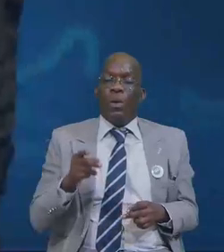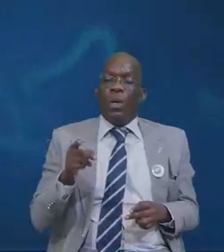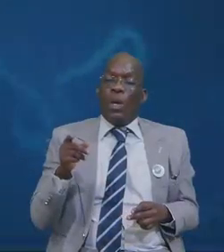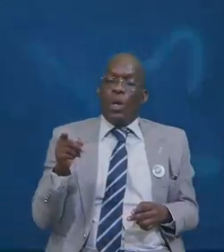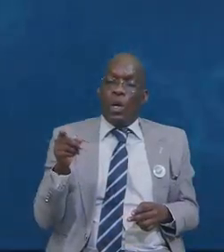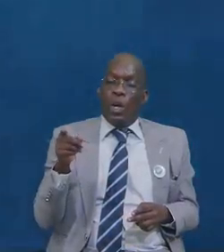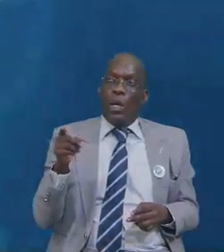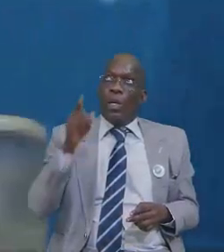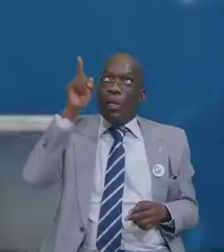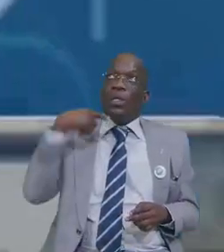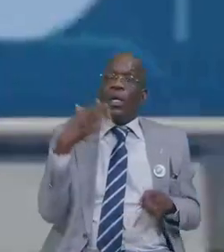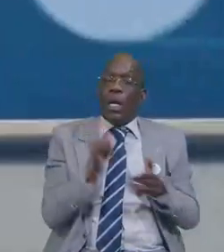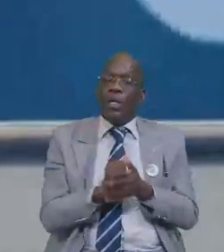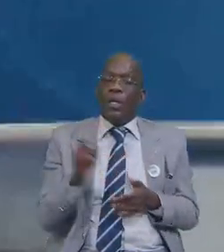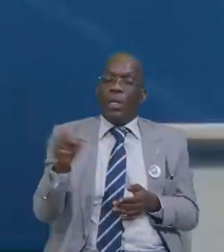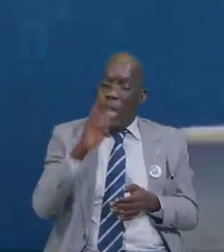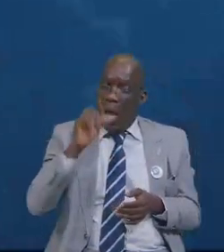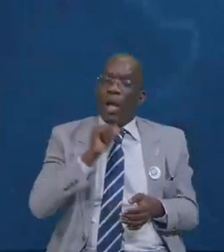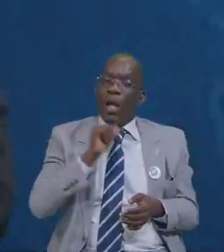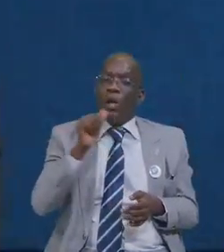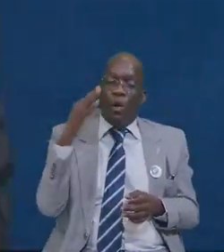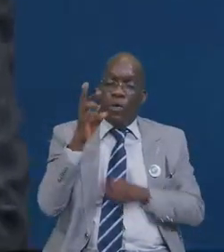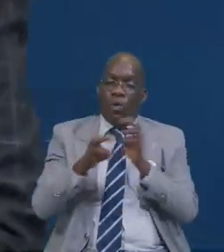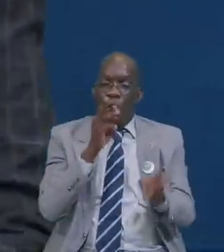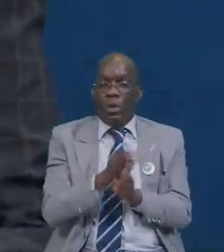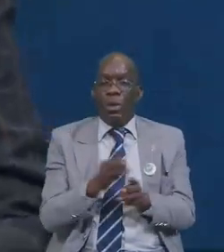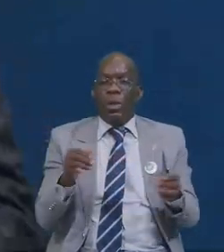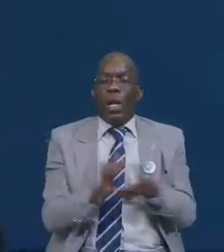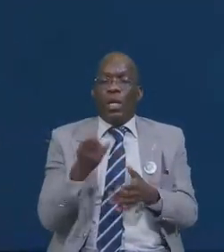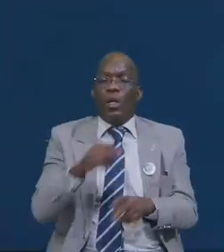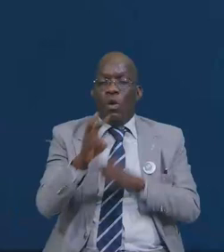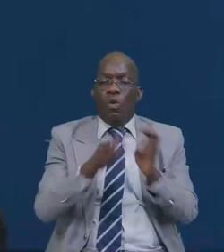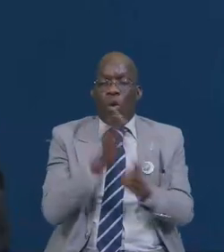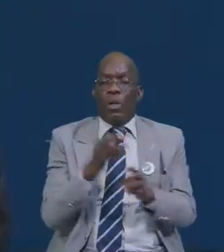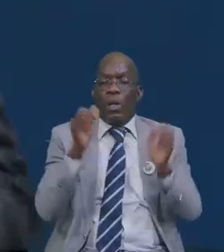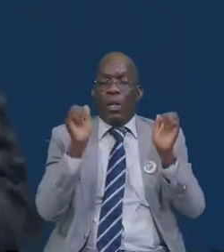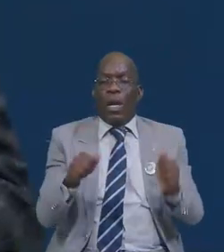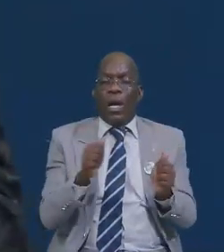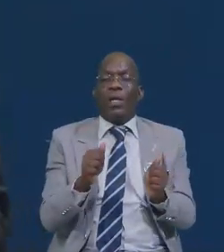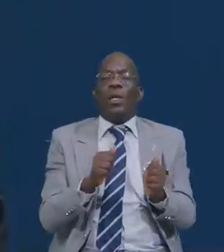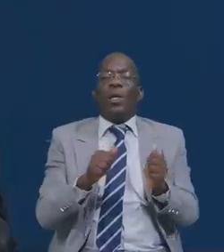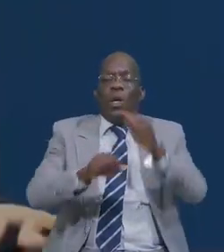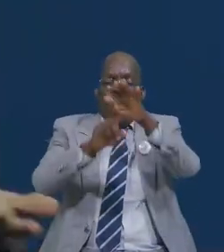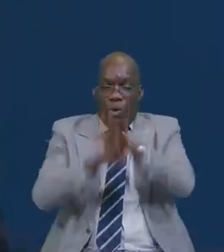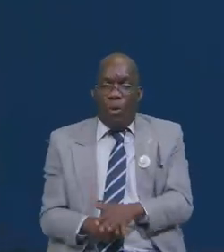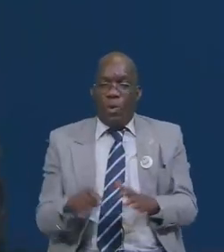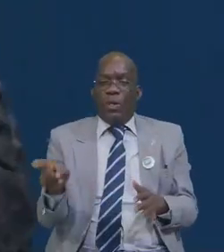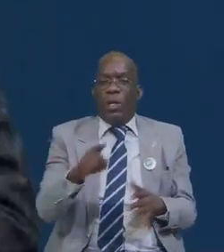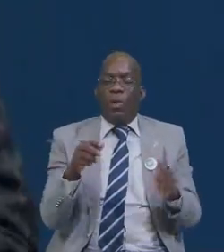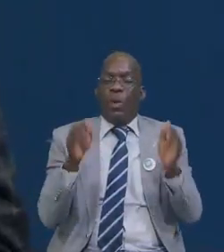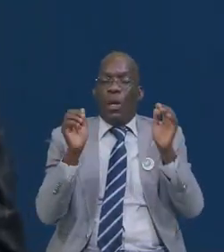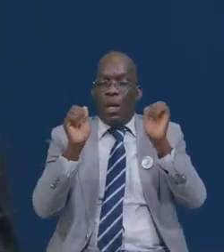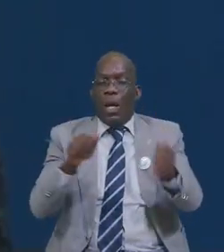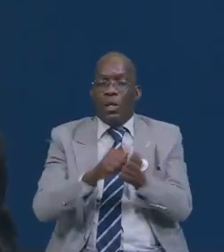Ils ne sont plus du monde. Le monde peut les secouer et les